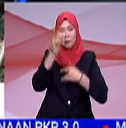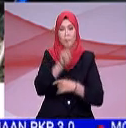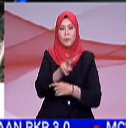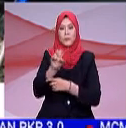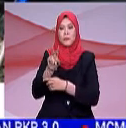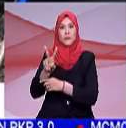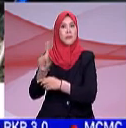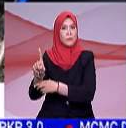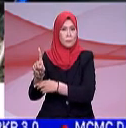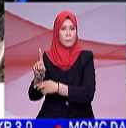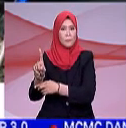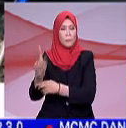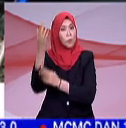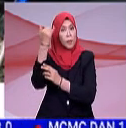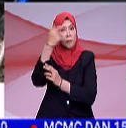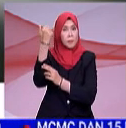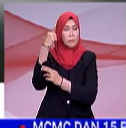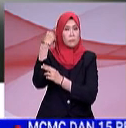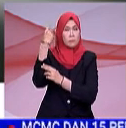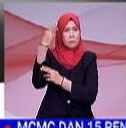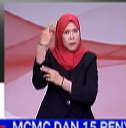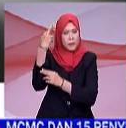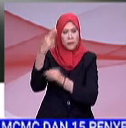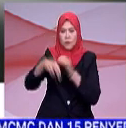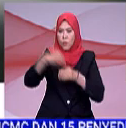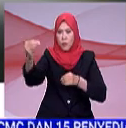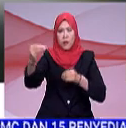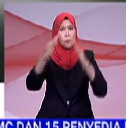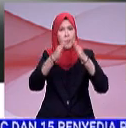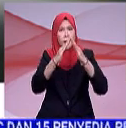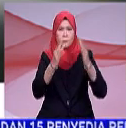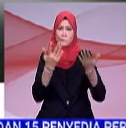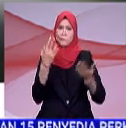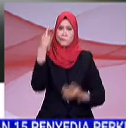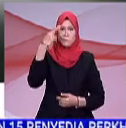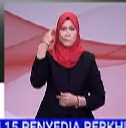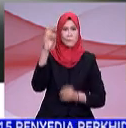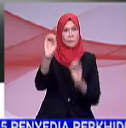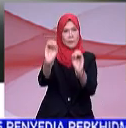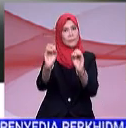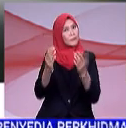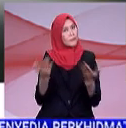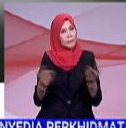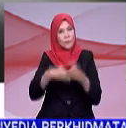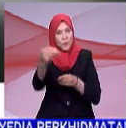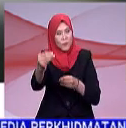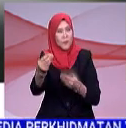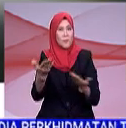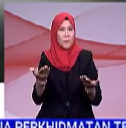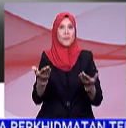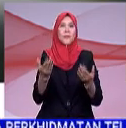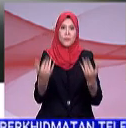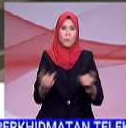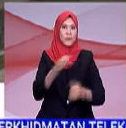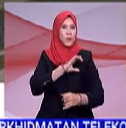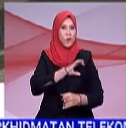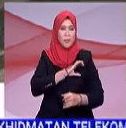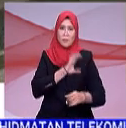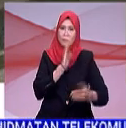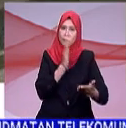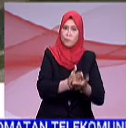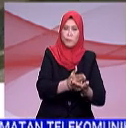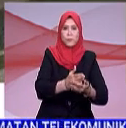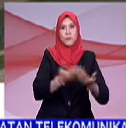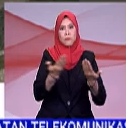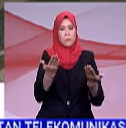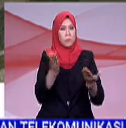2 2021 atas sebab keluar rumah tanpa alasan munasabah. Pihak polis akan terus menjalankan operasi bagi membenteras samseng jalanan